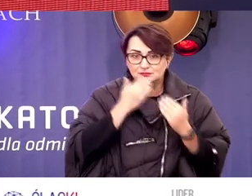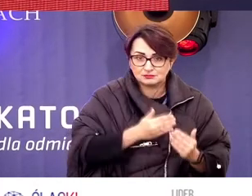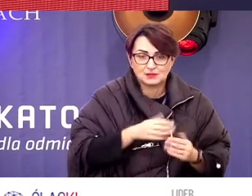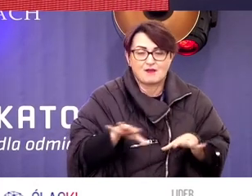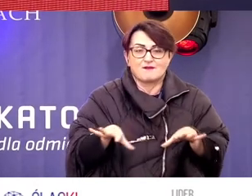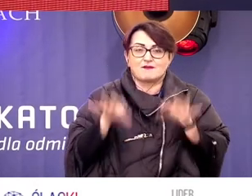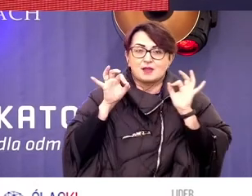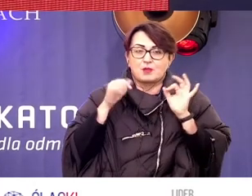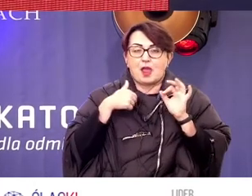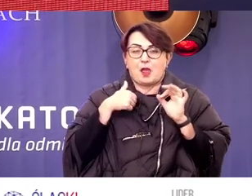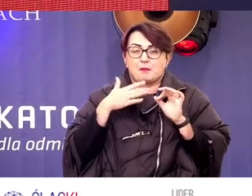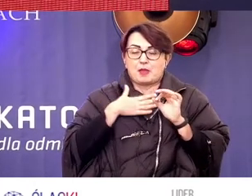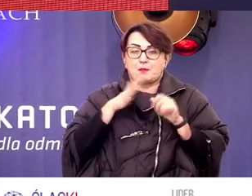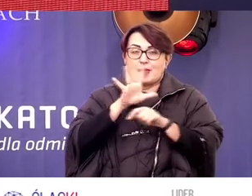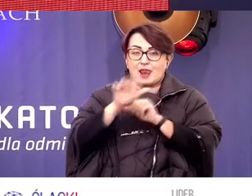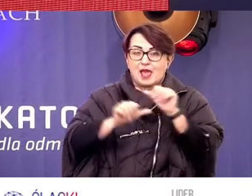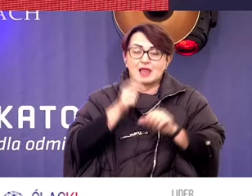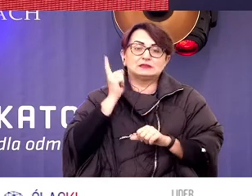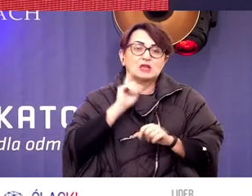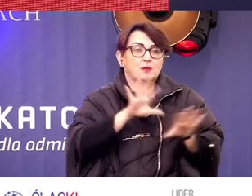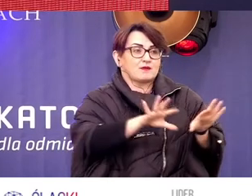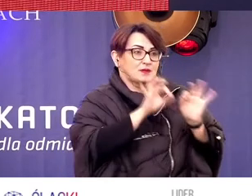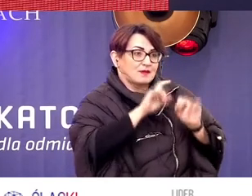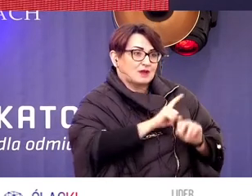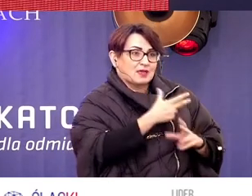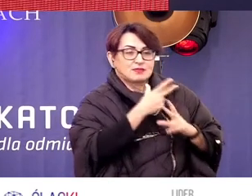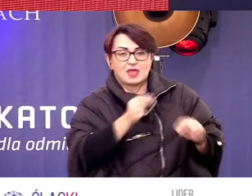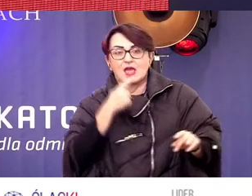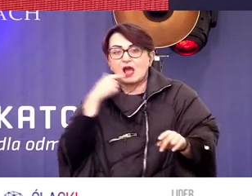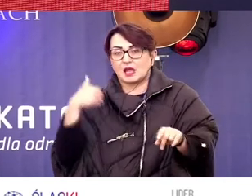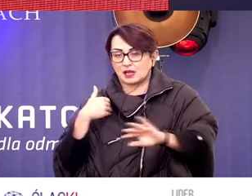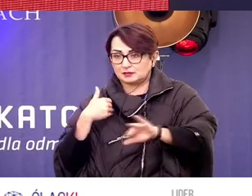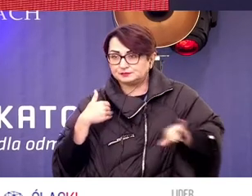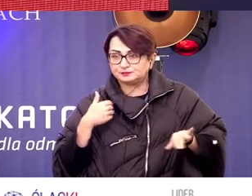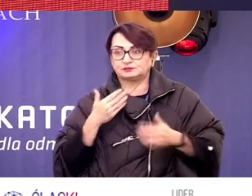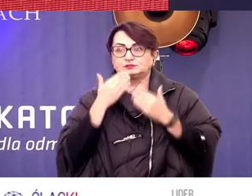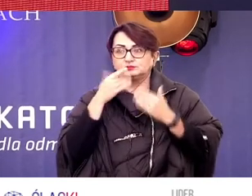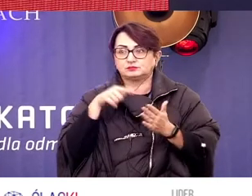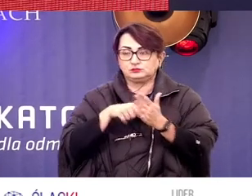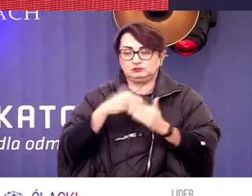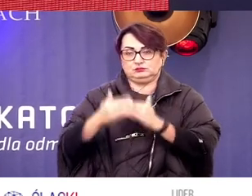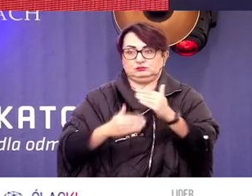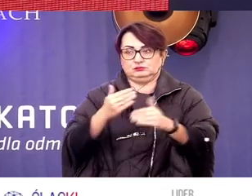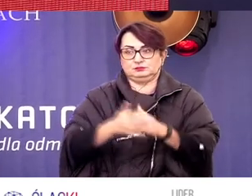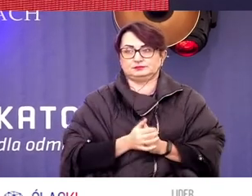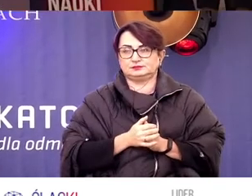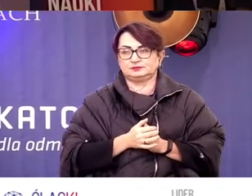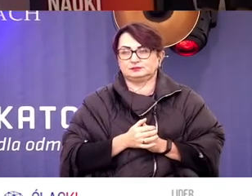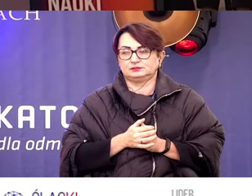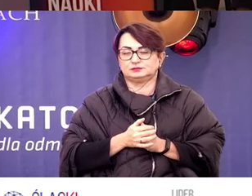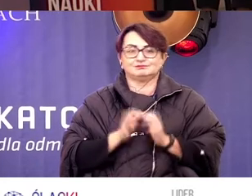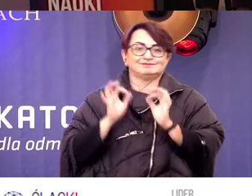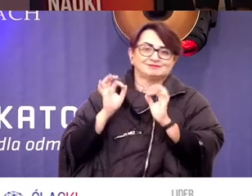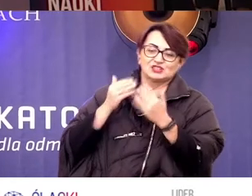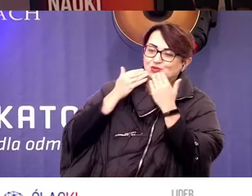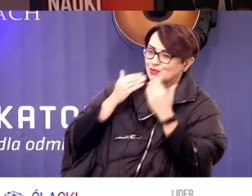wybór, mając 15 lat, jak poszedłem do liceum, wybrałem francuski, a nie angielski. Dzięki temu w zasadzie się to wszystko toczyło później dalej. Dobrze.